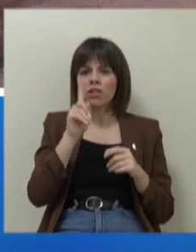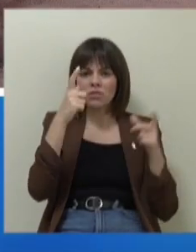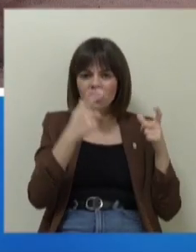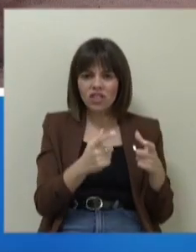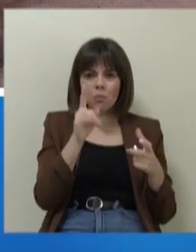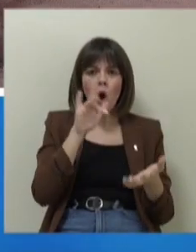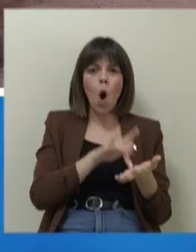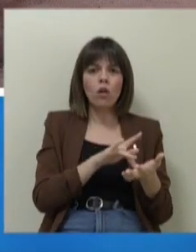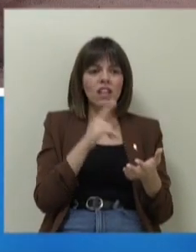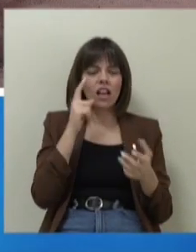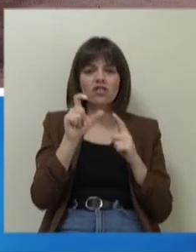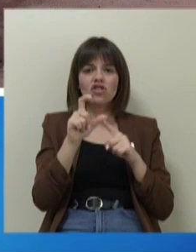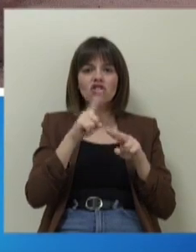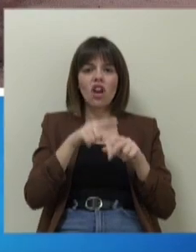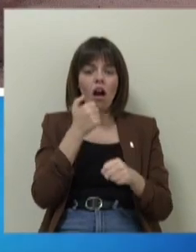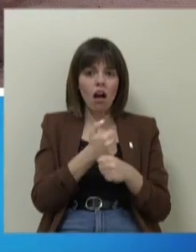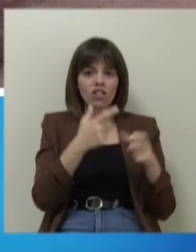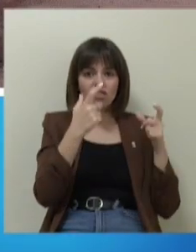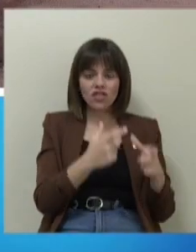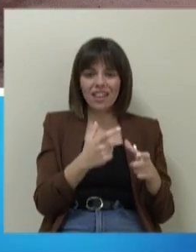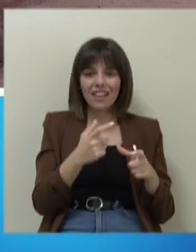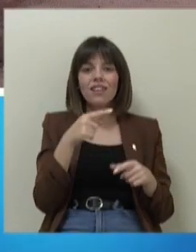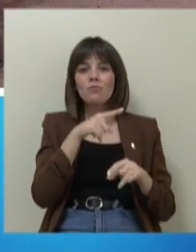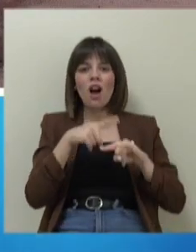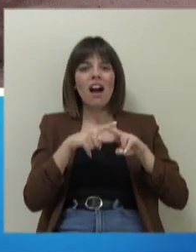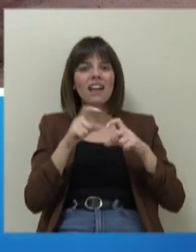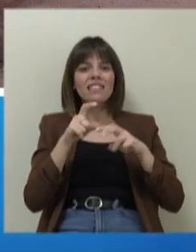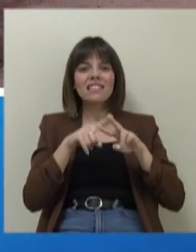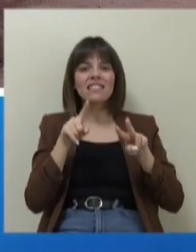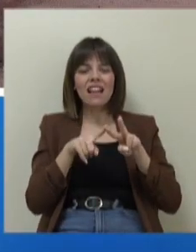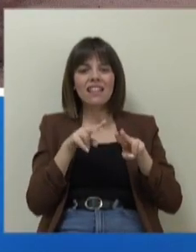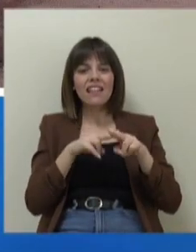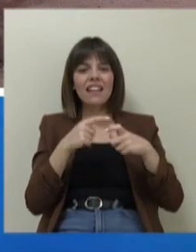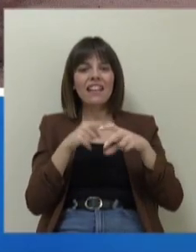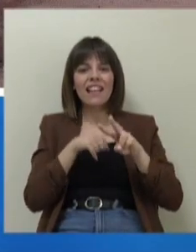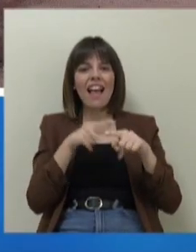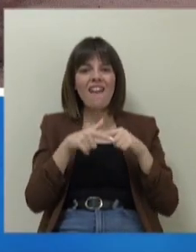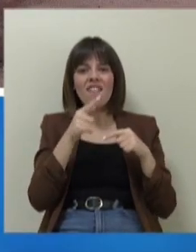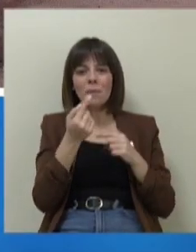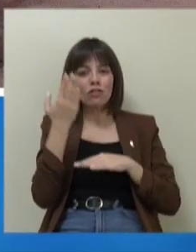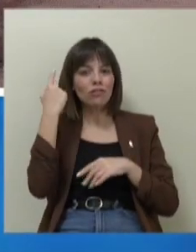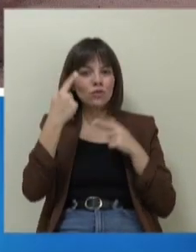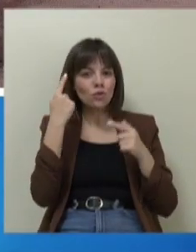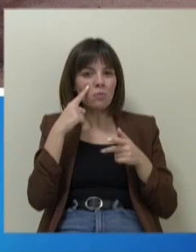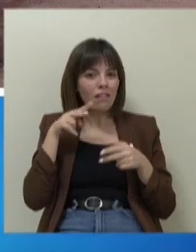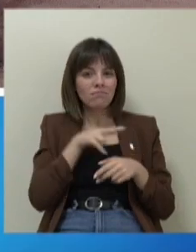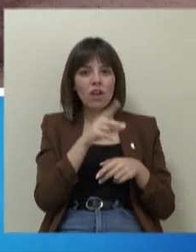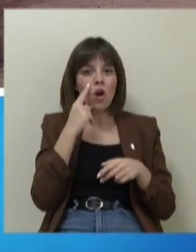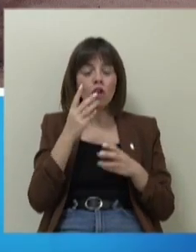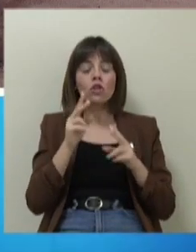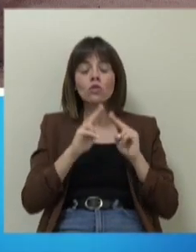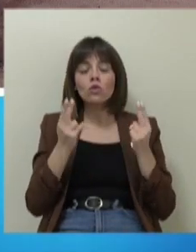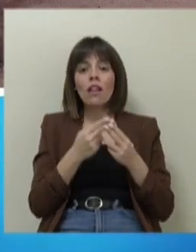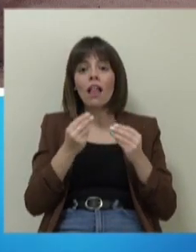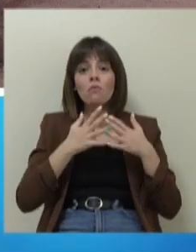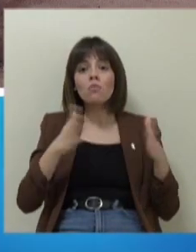bu bir ortaçağ şehri, Hasankeyf. Yazık ki az önceki düşünme biçimimiz burayı su altında bıraktı. Yani dünyanın en büyük sanat